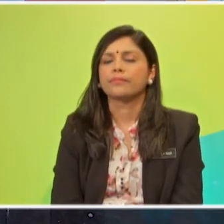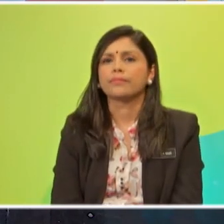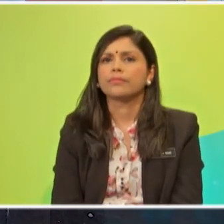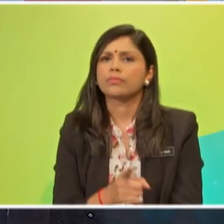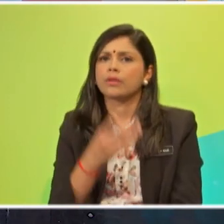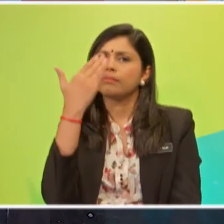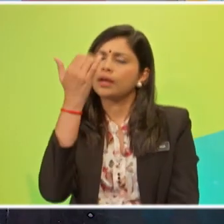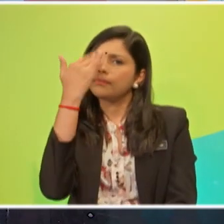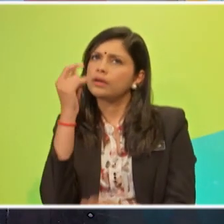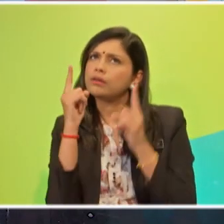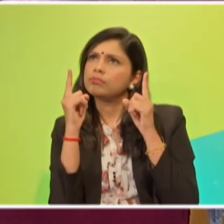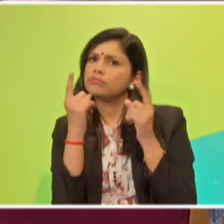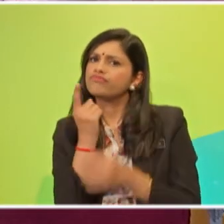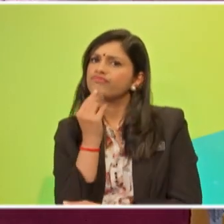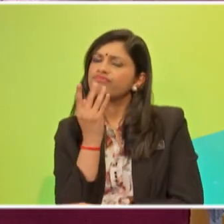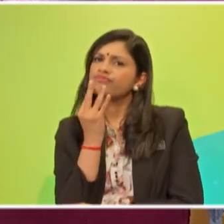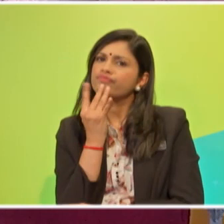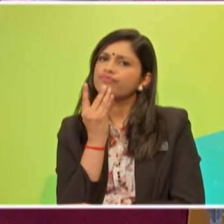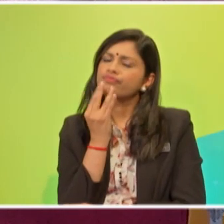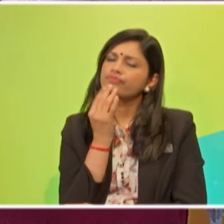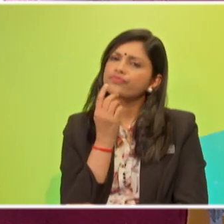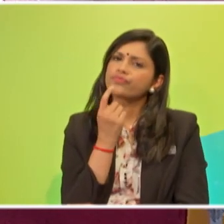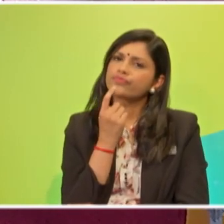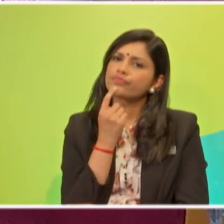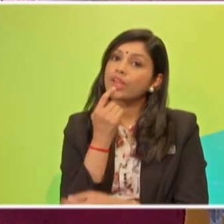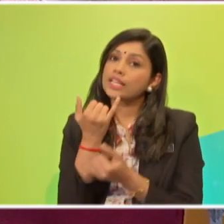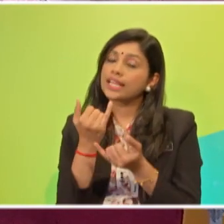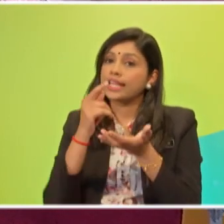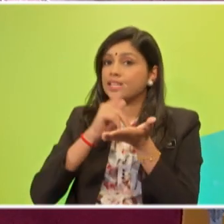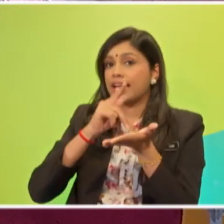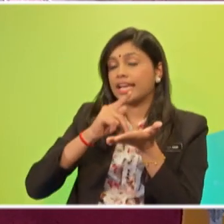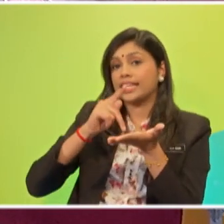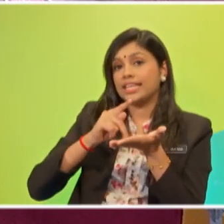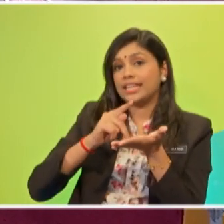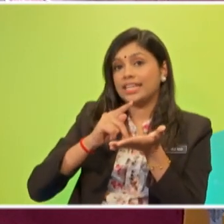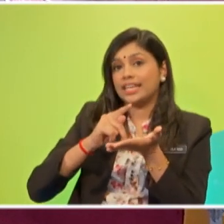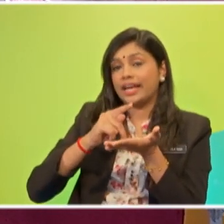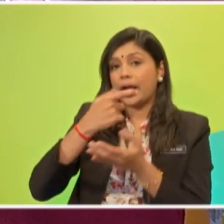cikgu? Sekarang kita akan kira biskut.